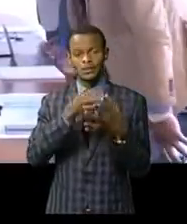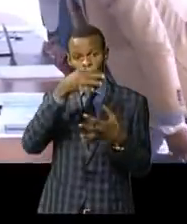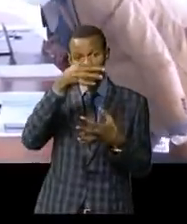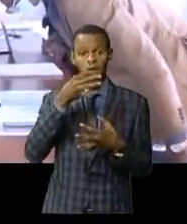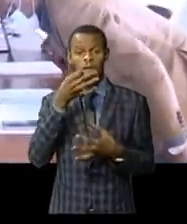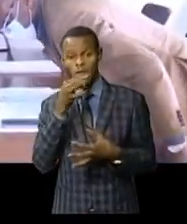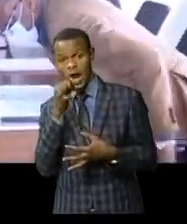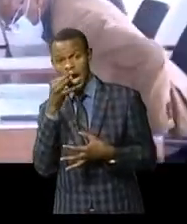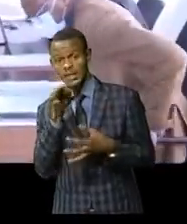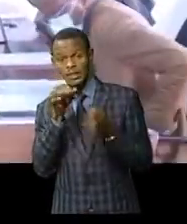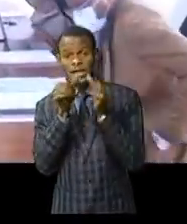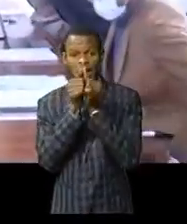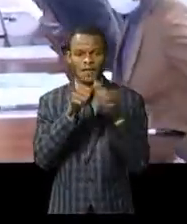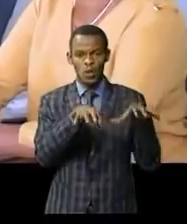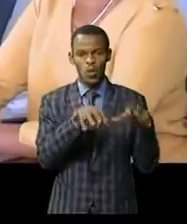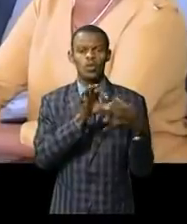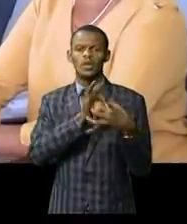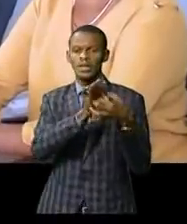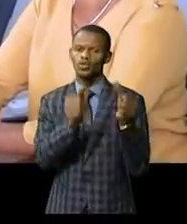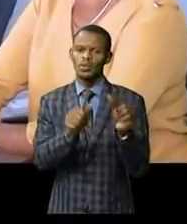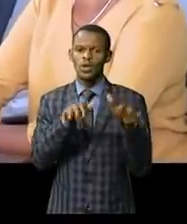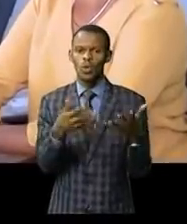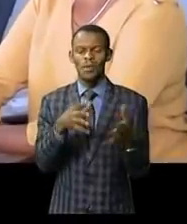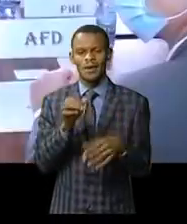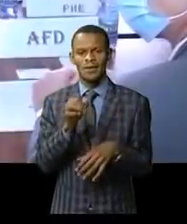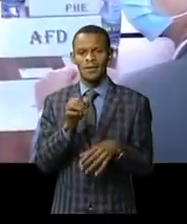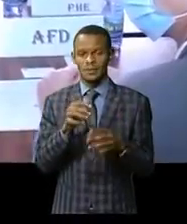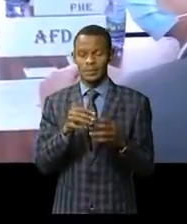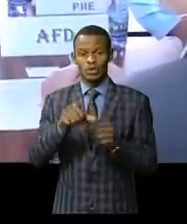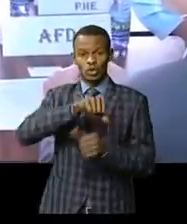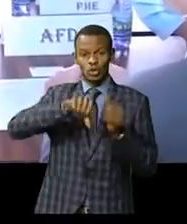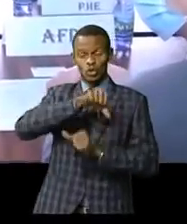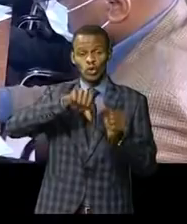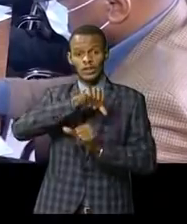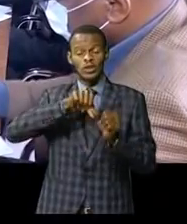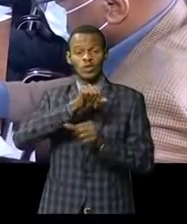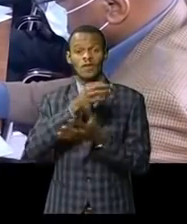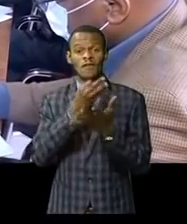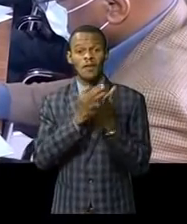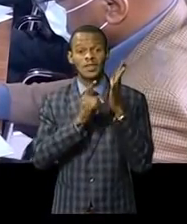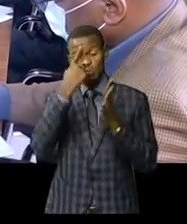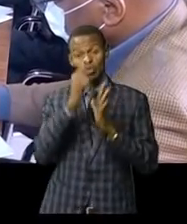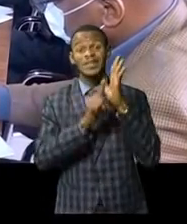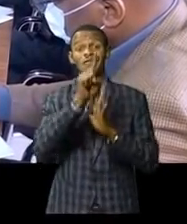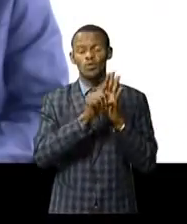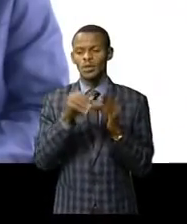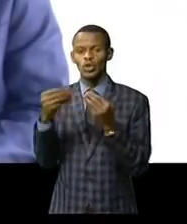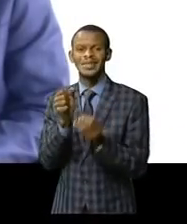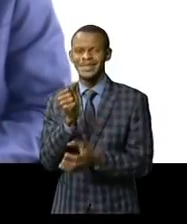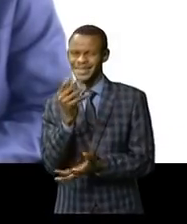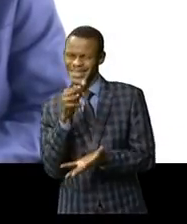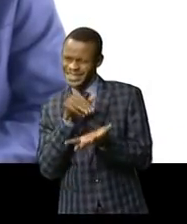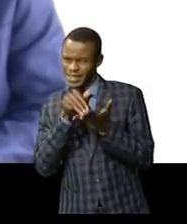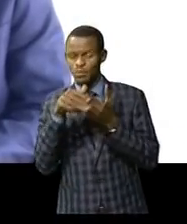pour preuve, cette enveloppe de 15 millions d'euros de l'Agence française de développement pour l'amélioration de la desserte en eau potable dans